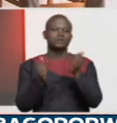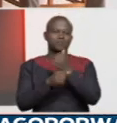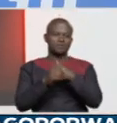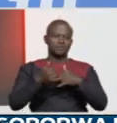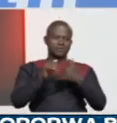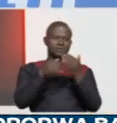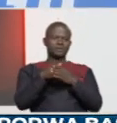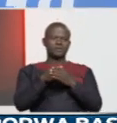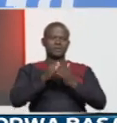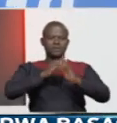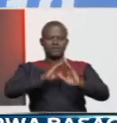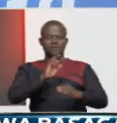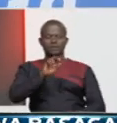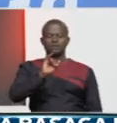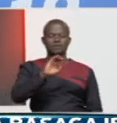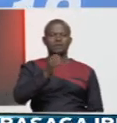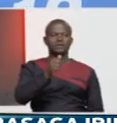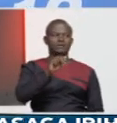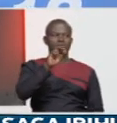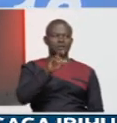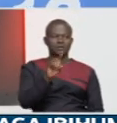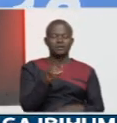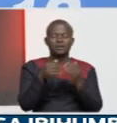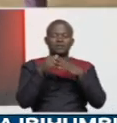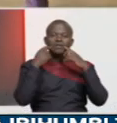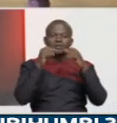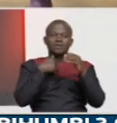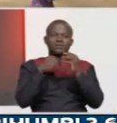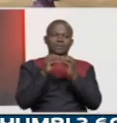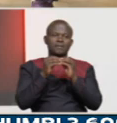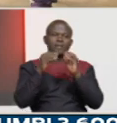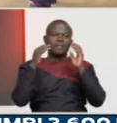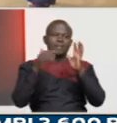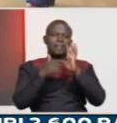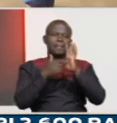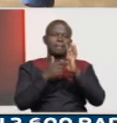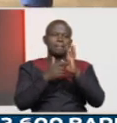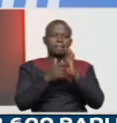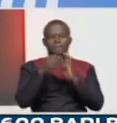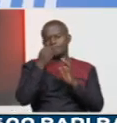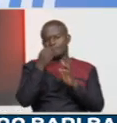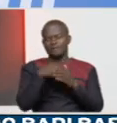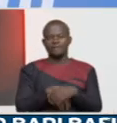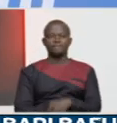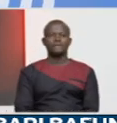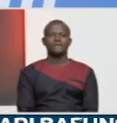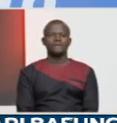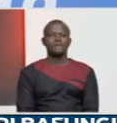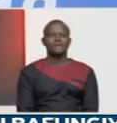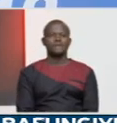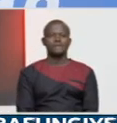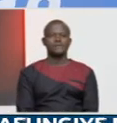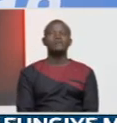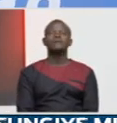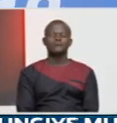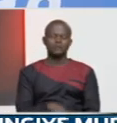ry'umukino wa kung fu mu Rwanda Richard Makuza avuga ko bari bafite umubare munini wabari bagaragaje ko bafite ikibazo cy'ibyo kurya. Dufite ama